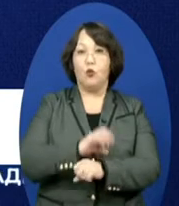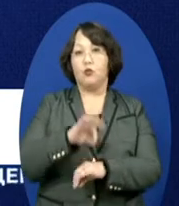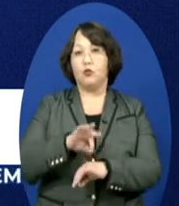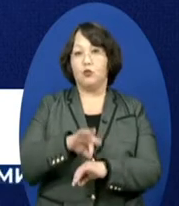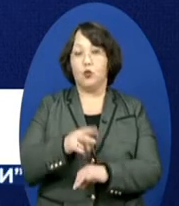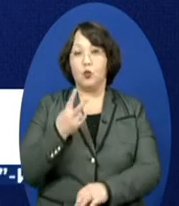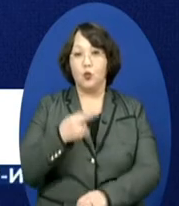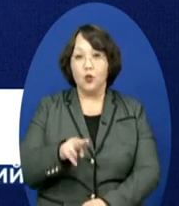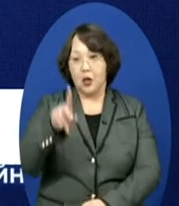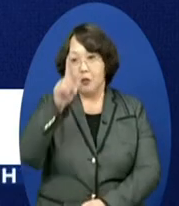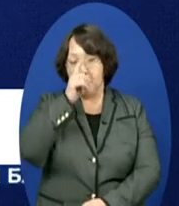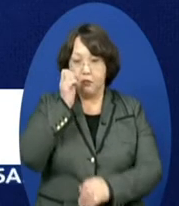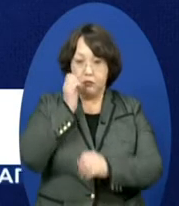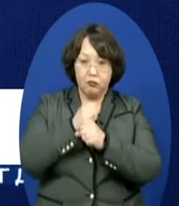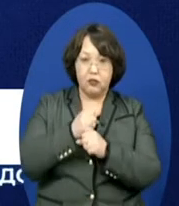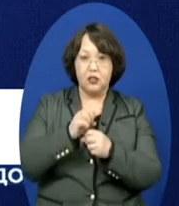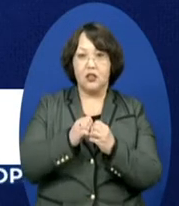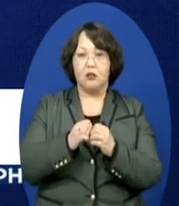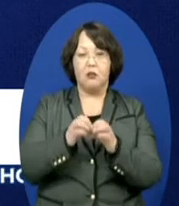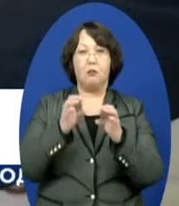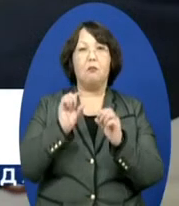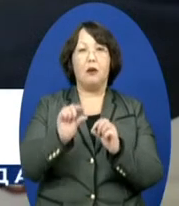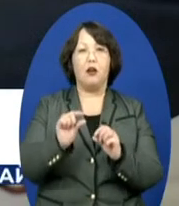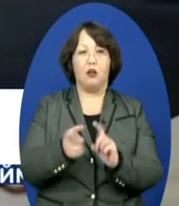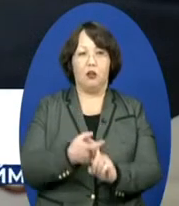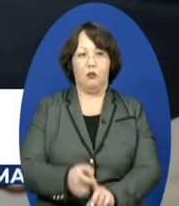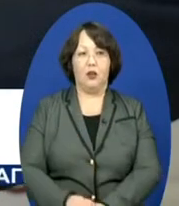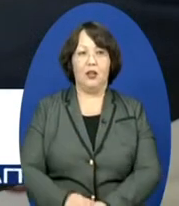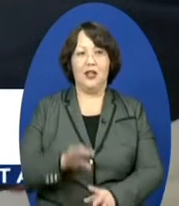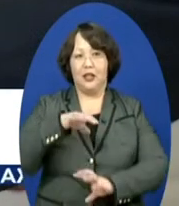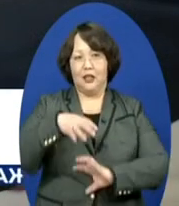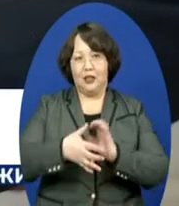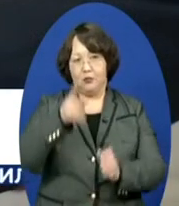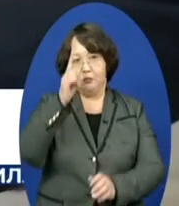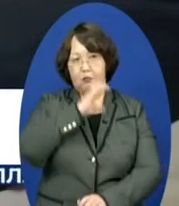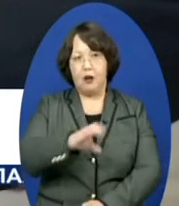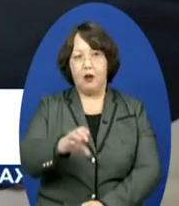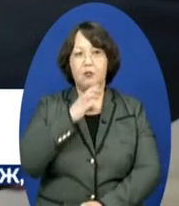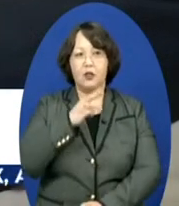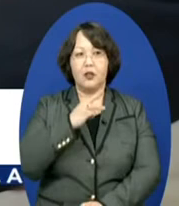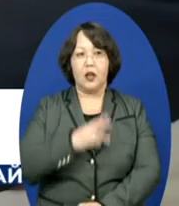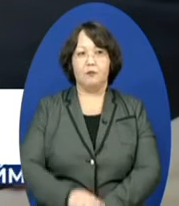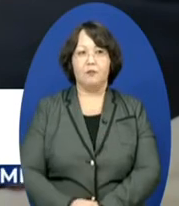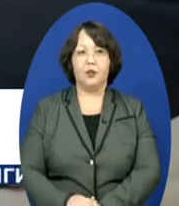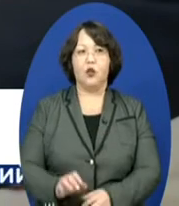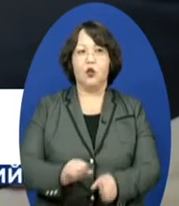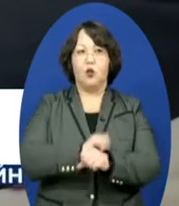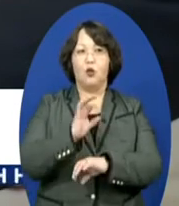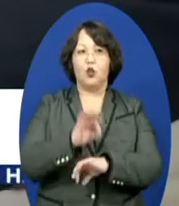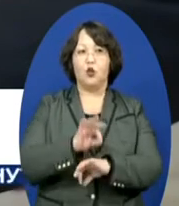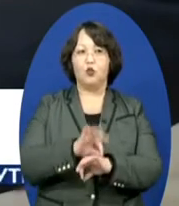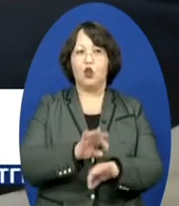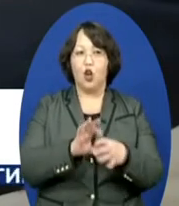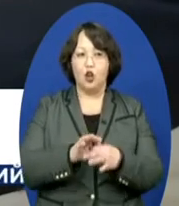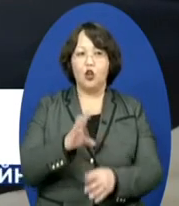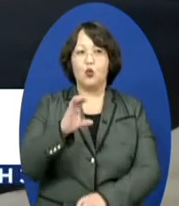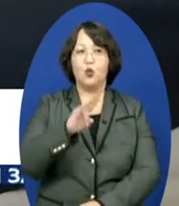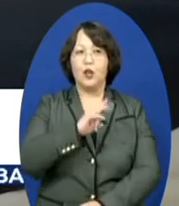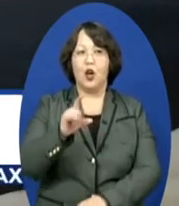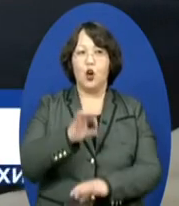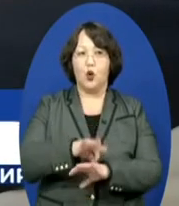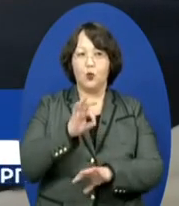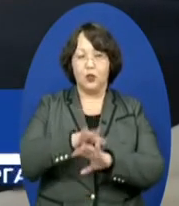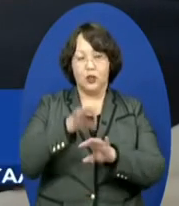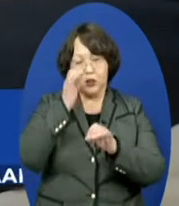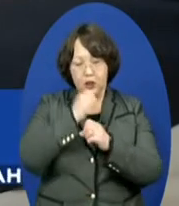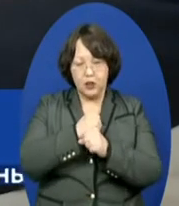үед үзлэг оншилгоо бага хийгдсэнтэй холбоотой юм а. Дэлхийн эрүүл мэндийн байгууллагаас гаргасан мэдээндэр ковидын улмаас сүрийн өвчнийг